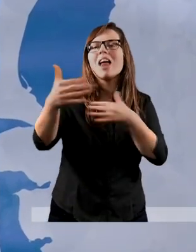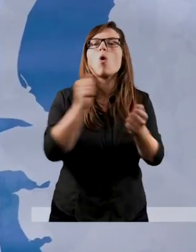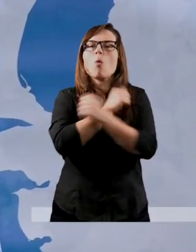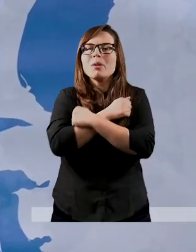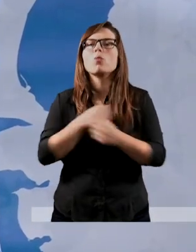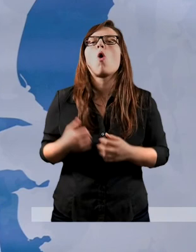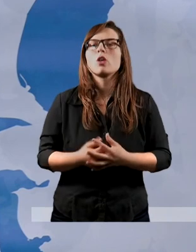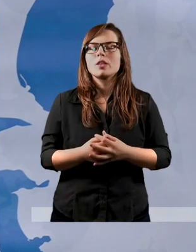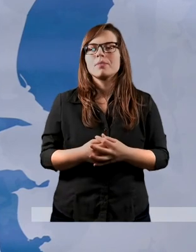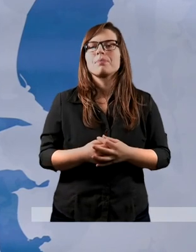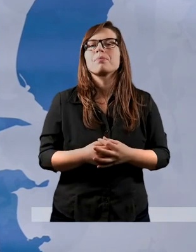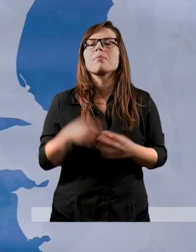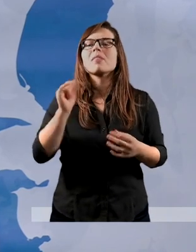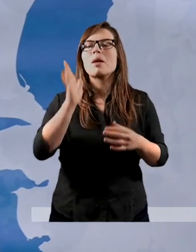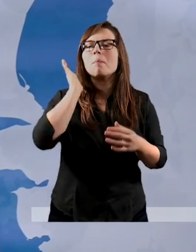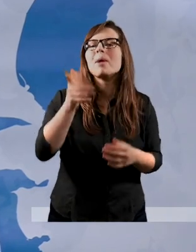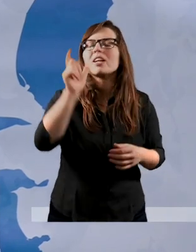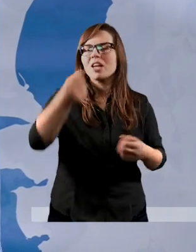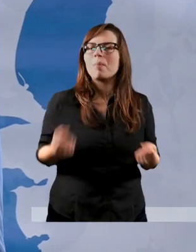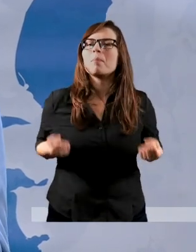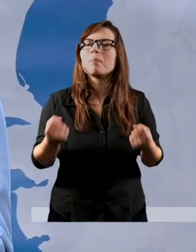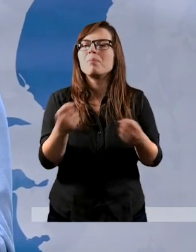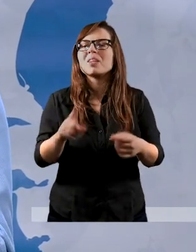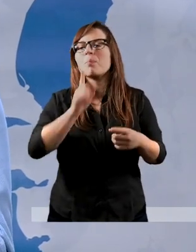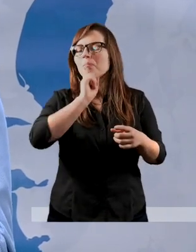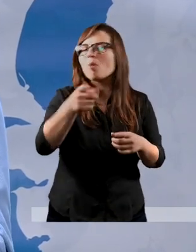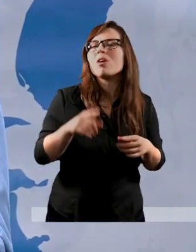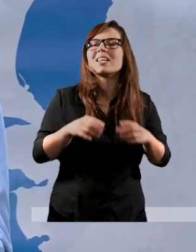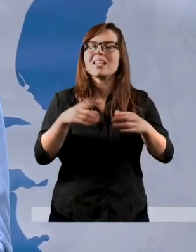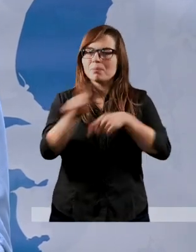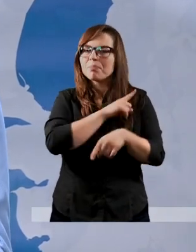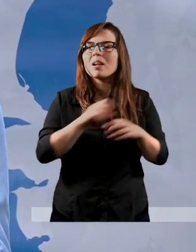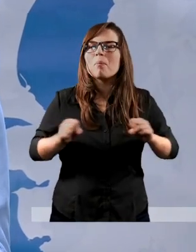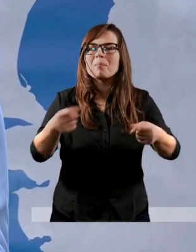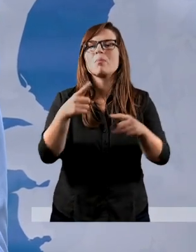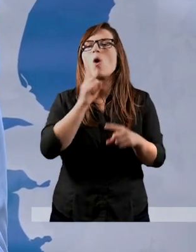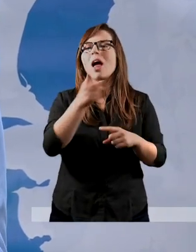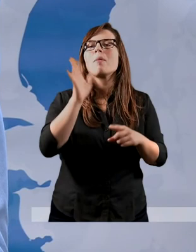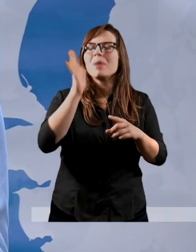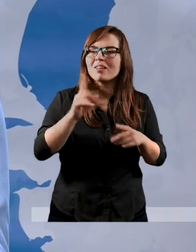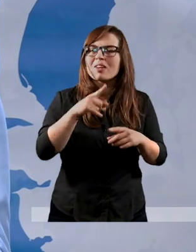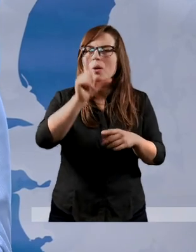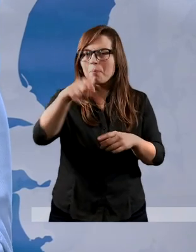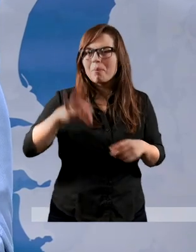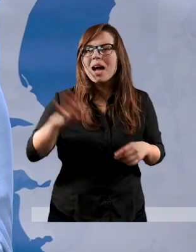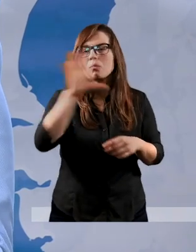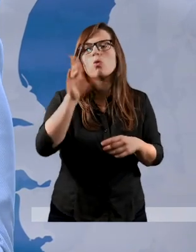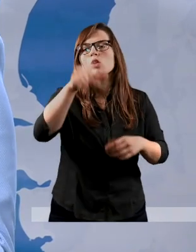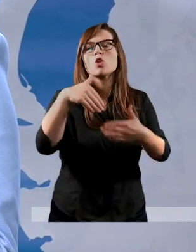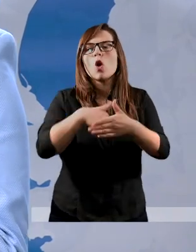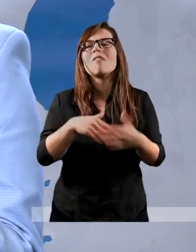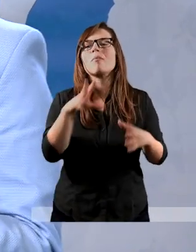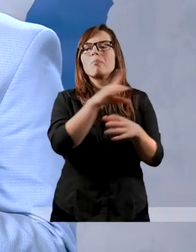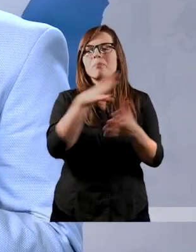miód. Następnie będziecie pilnie strzec polecenia Pana. Zasłuchanie tych nakazów i pilne ich wykonywanie będzie Ci Pan Bóg Twój